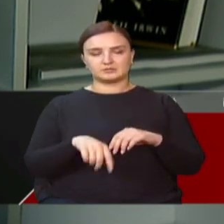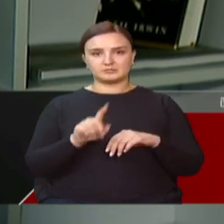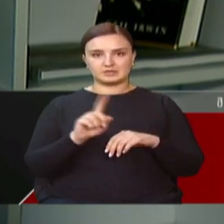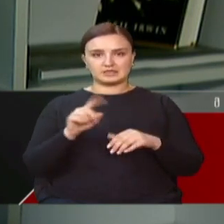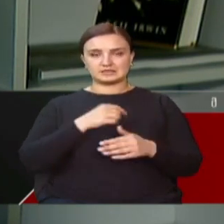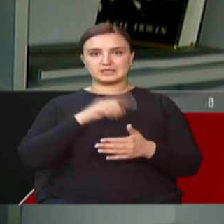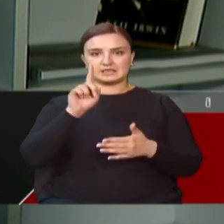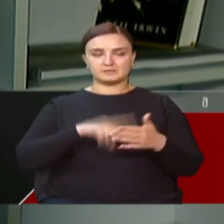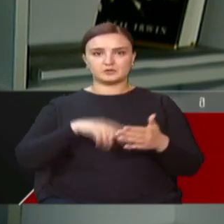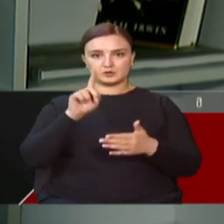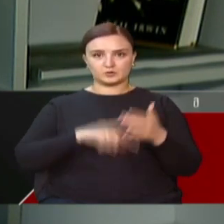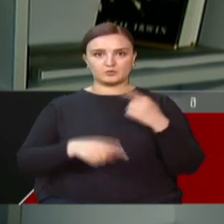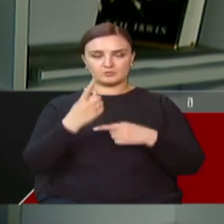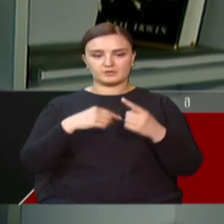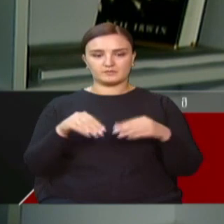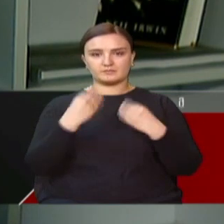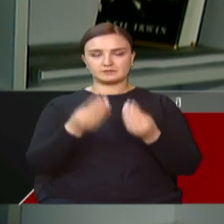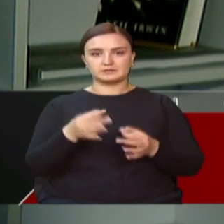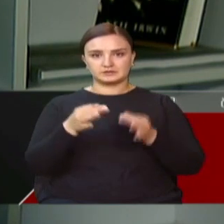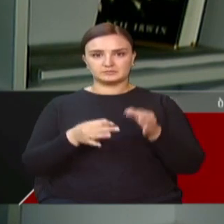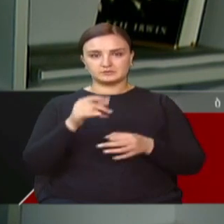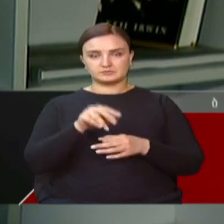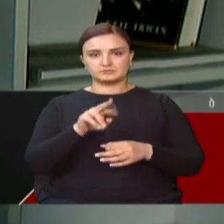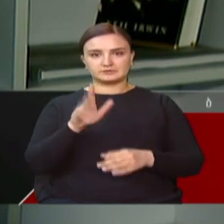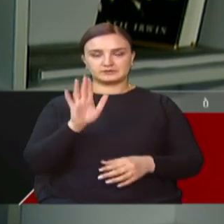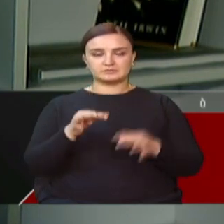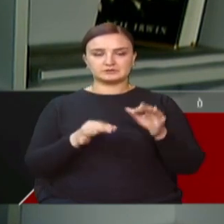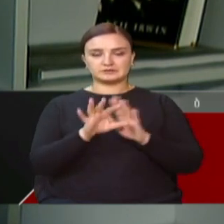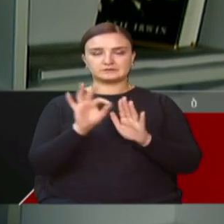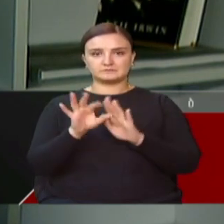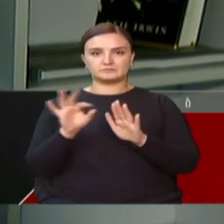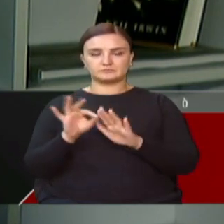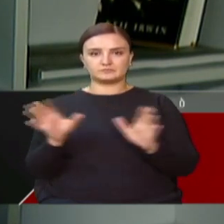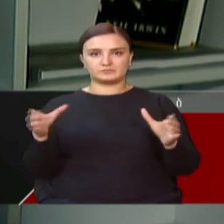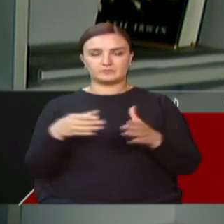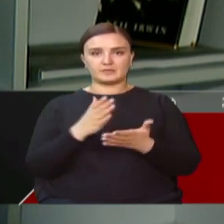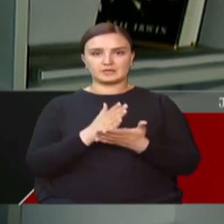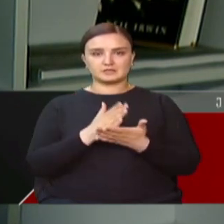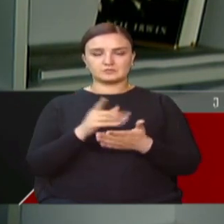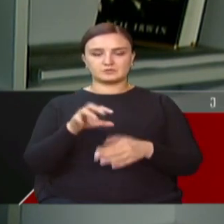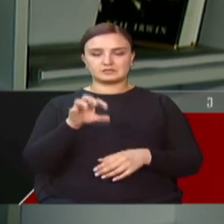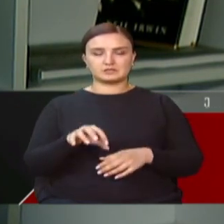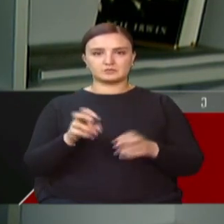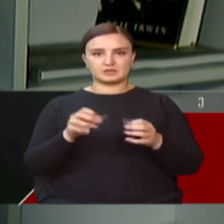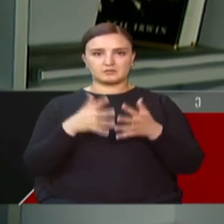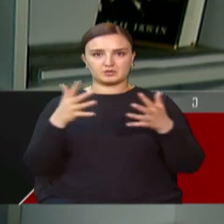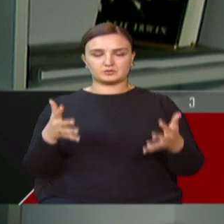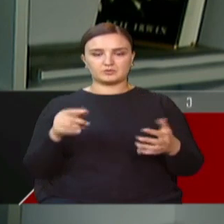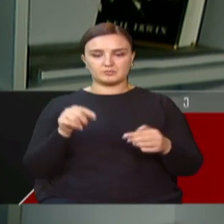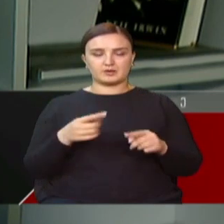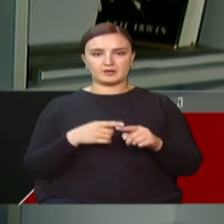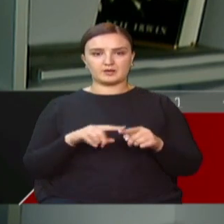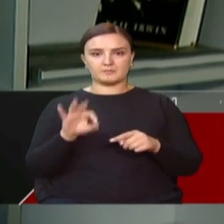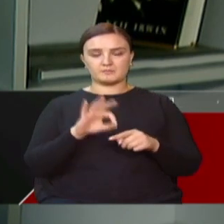რაღაცა იმედს და ნდობას გაუჩენდა სასამართლოს მიმართ, იქნებოდა ნაფიც საჯულთა არსებული ინსტიტუტის გაფართოება. ეხლა ამ